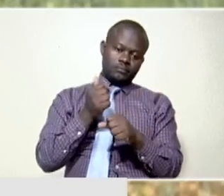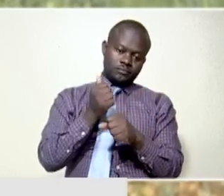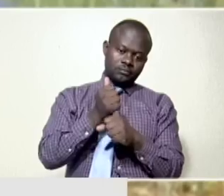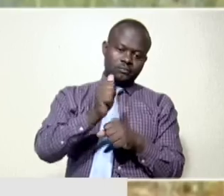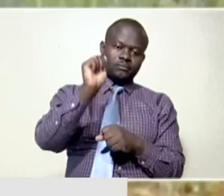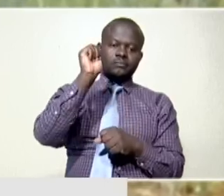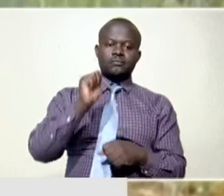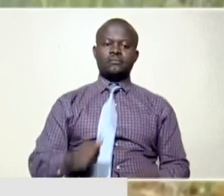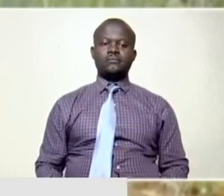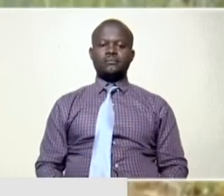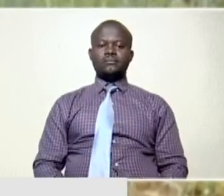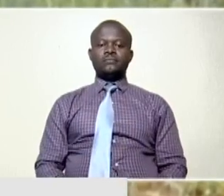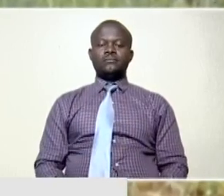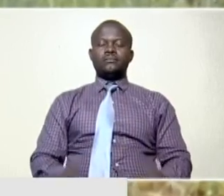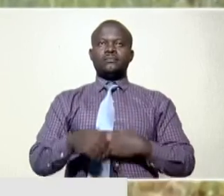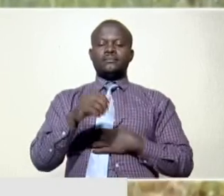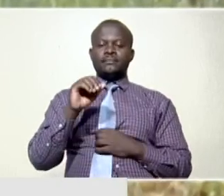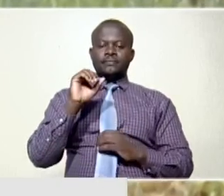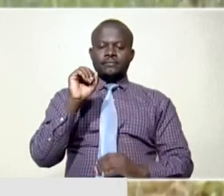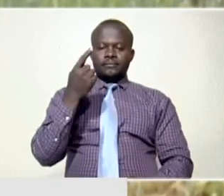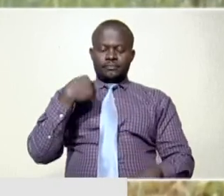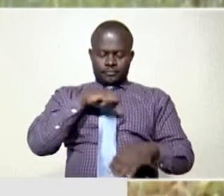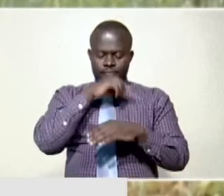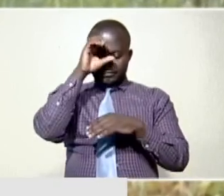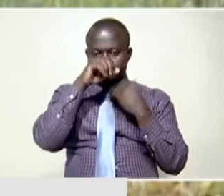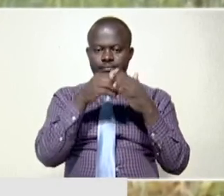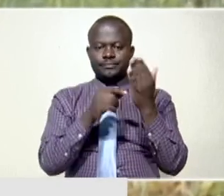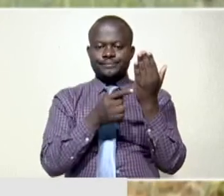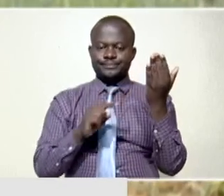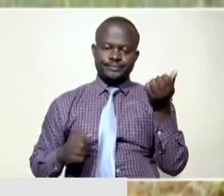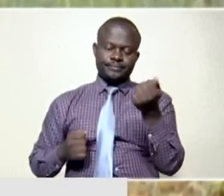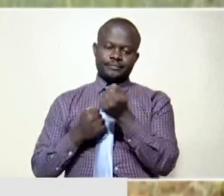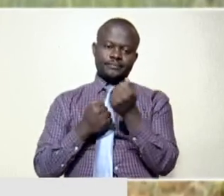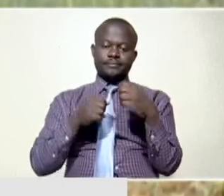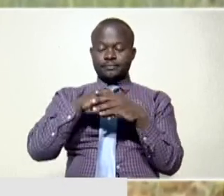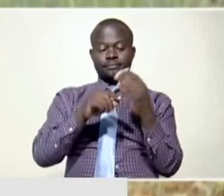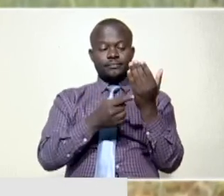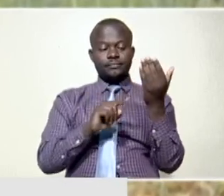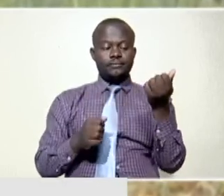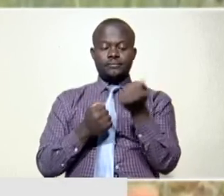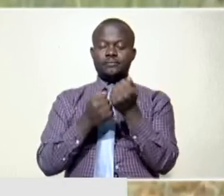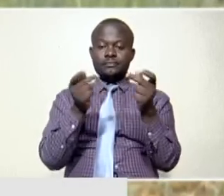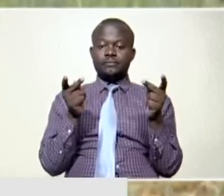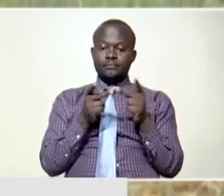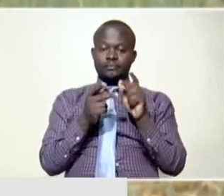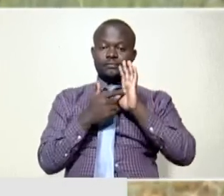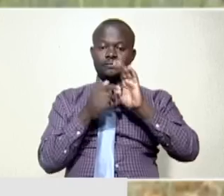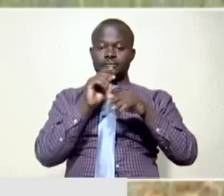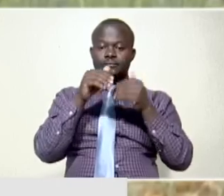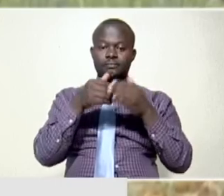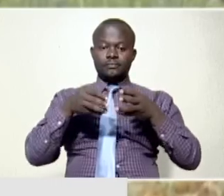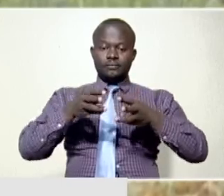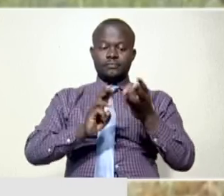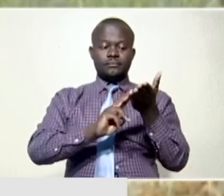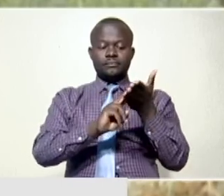tutabikoresha n'amaboko. Igice cya mbere habuzemo technical assistance. Muri technical assistance niho bereka abaturage uburyo bakoresha